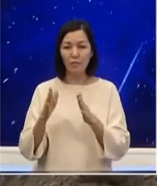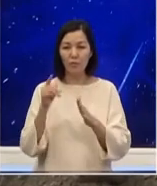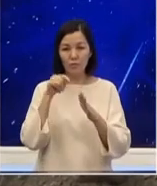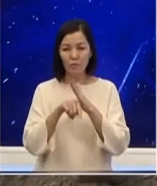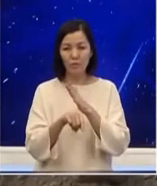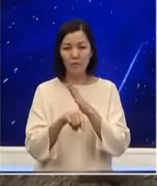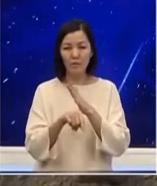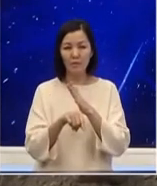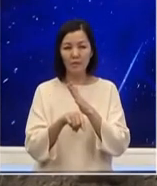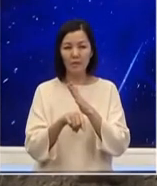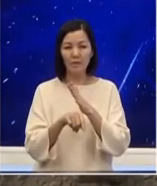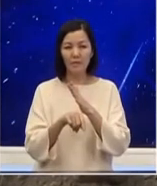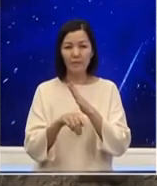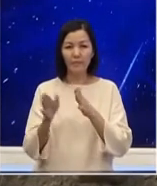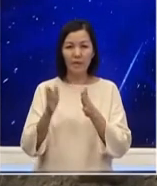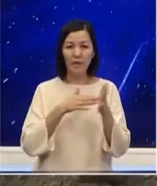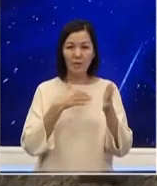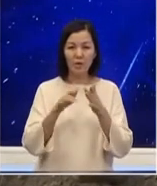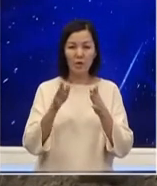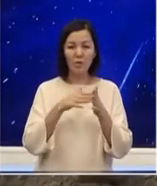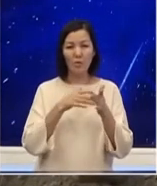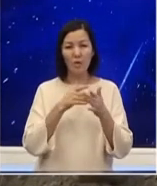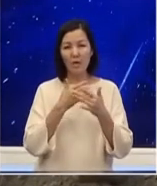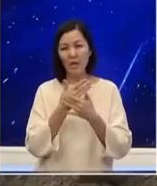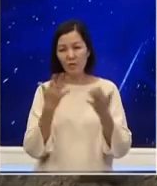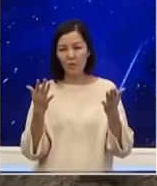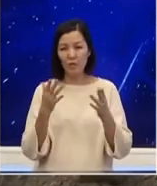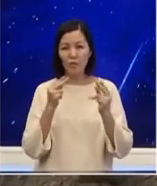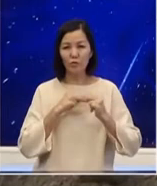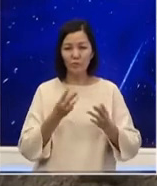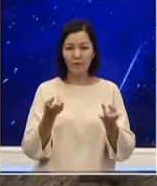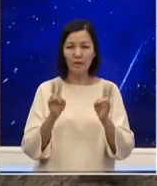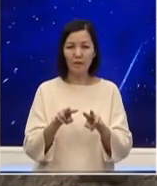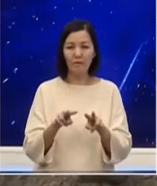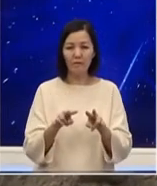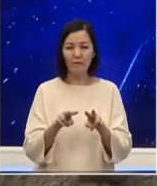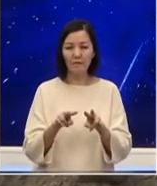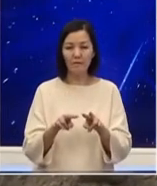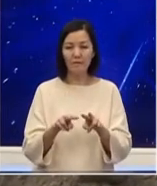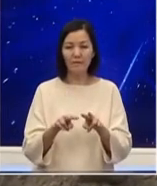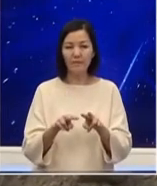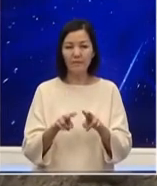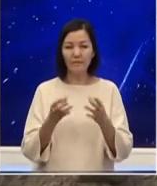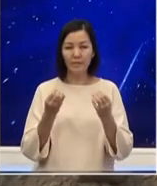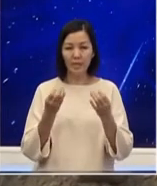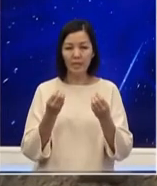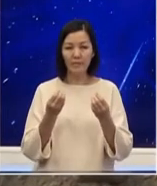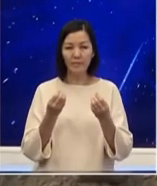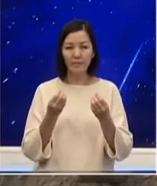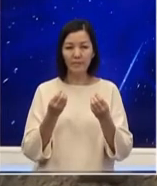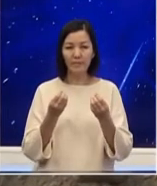ішіндегі ағарту, актив, жаңағындай отделочный работа дейді ғой, сондай жұмыстар қалып отыр. Және де